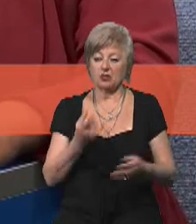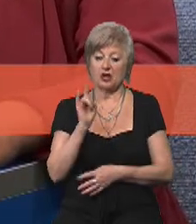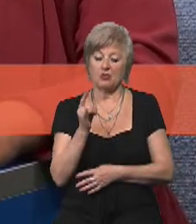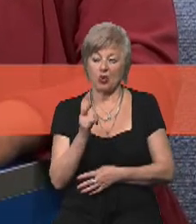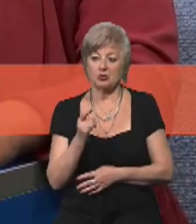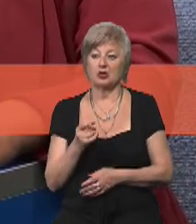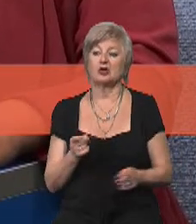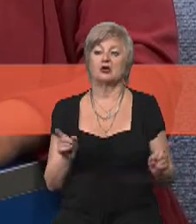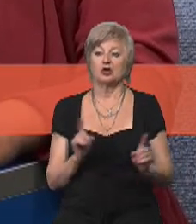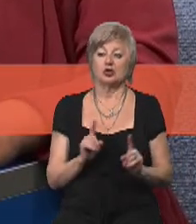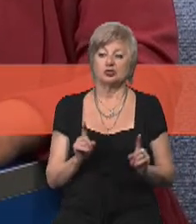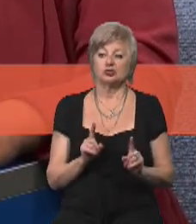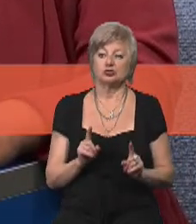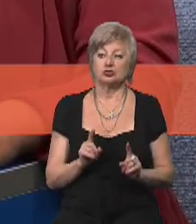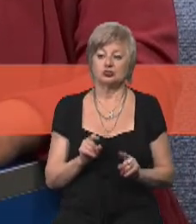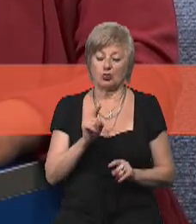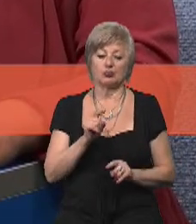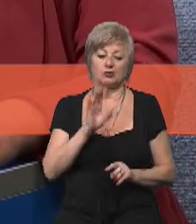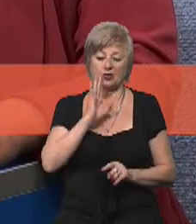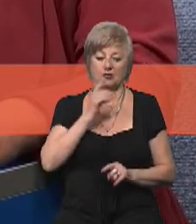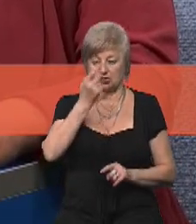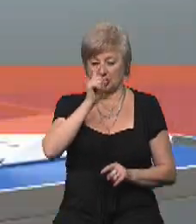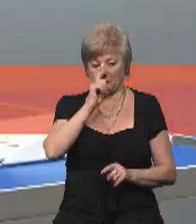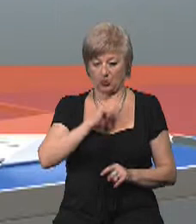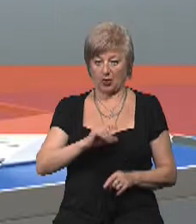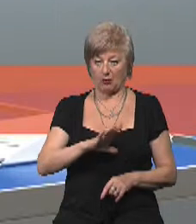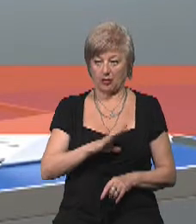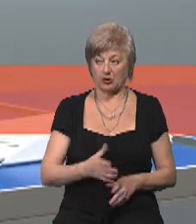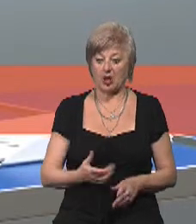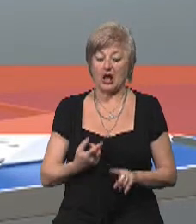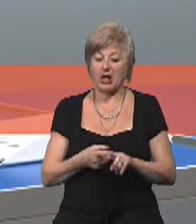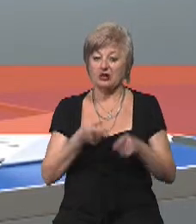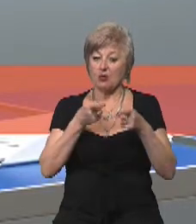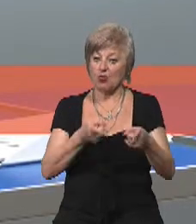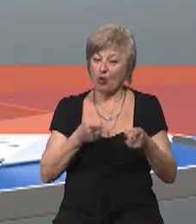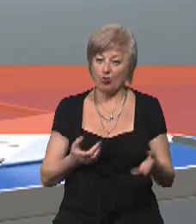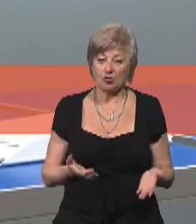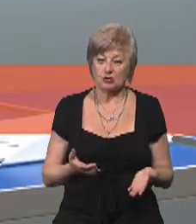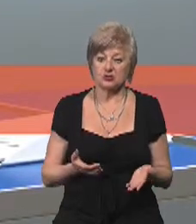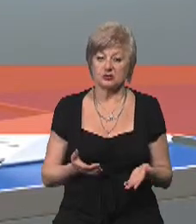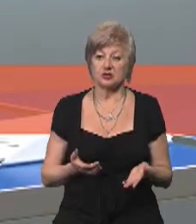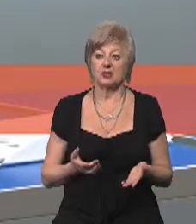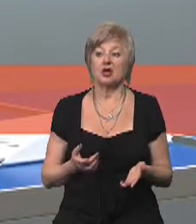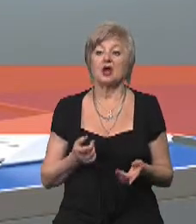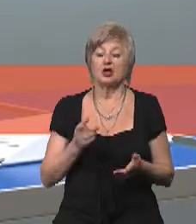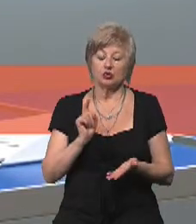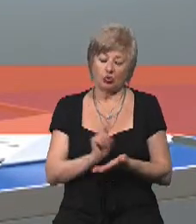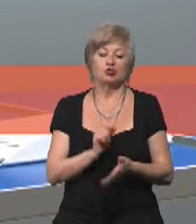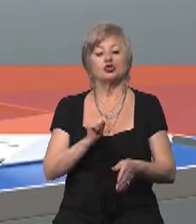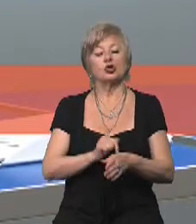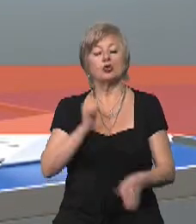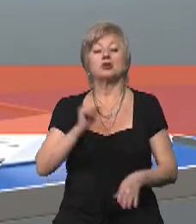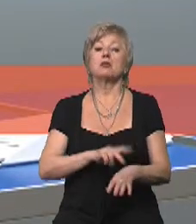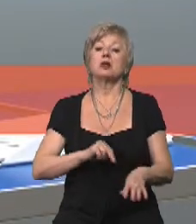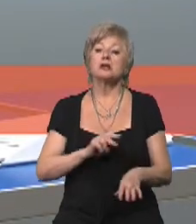дитину, і щоб їй сталося зле. Ну, тобто, це погрози, це на які мають реагувати вже